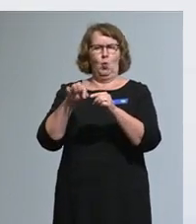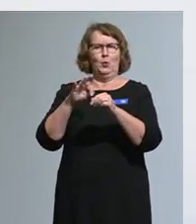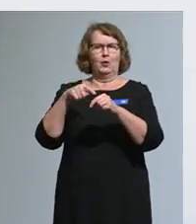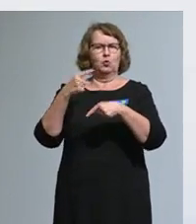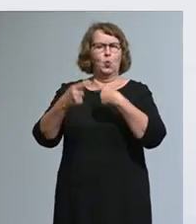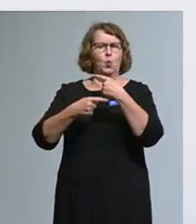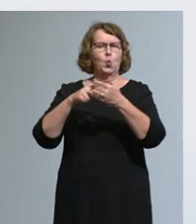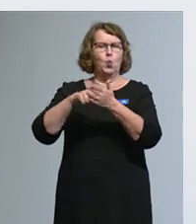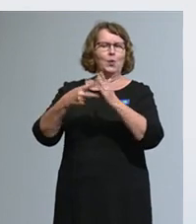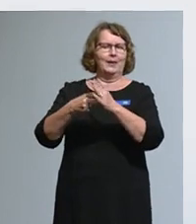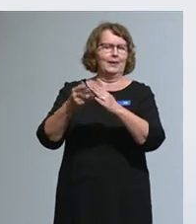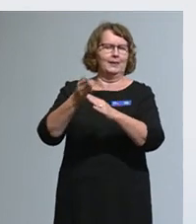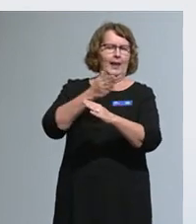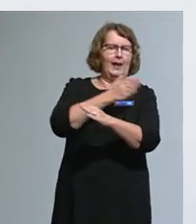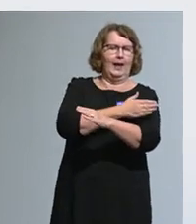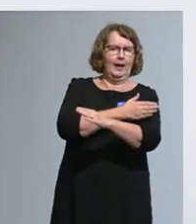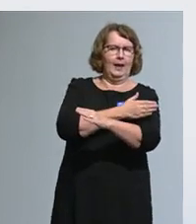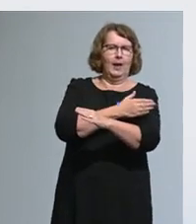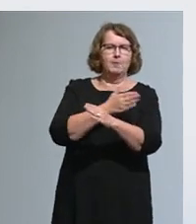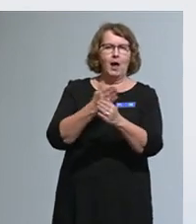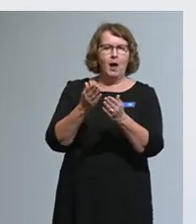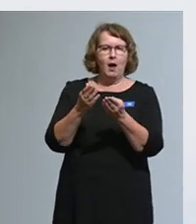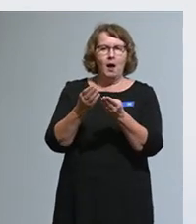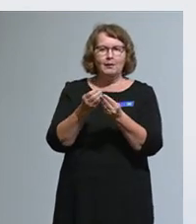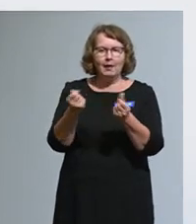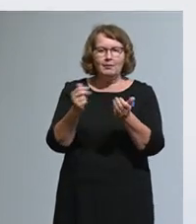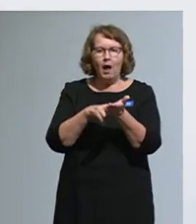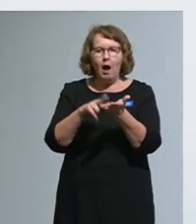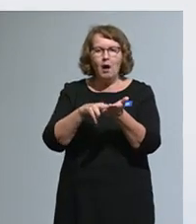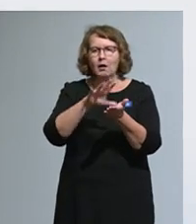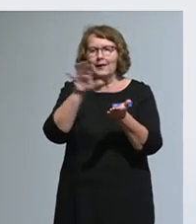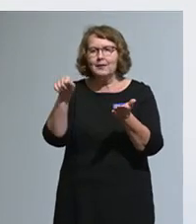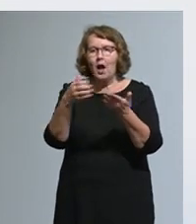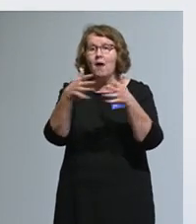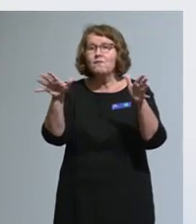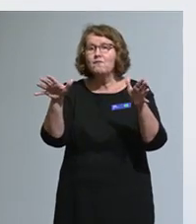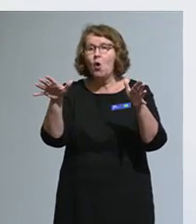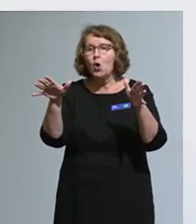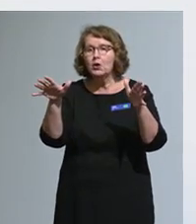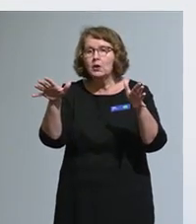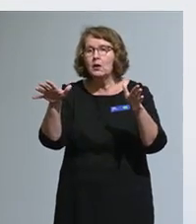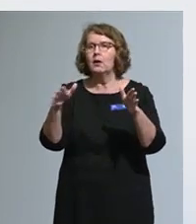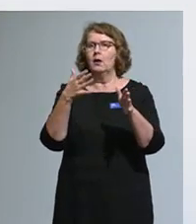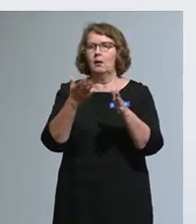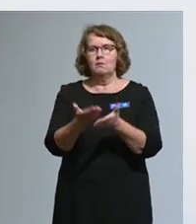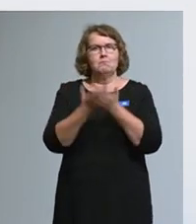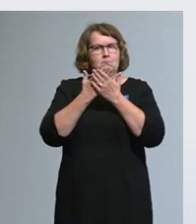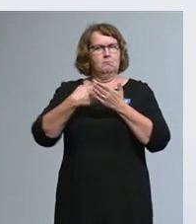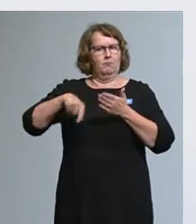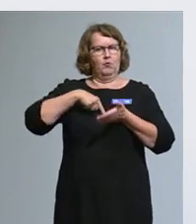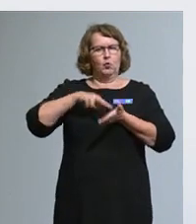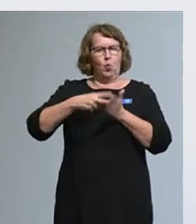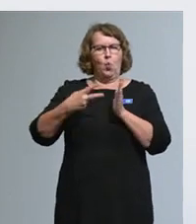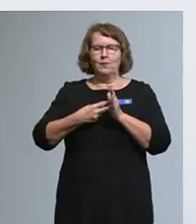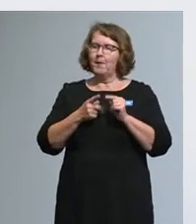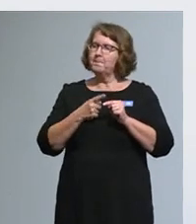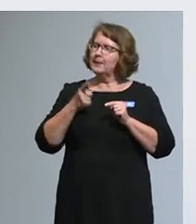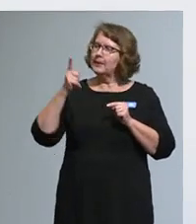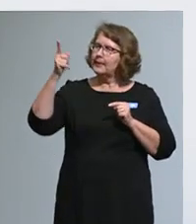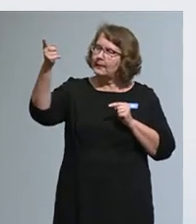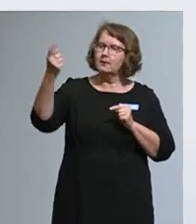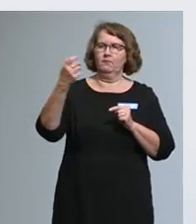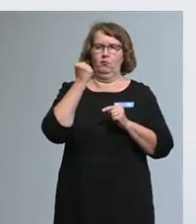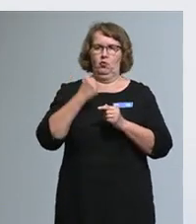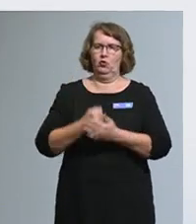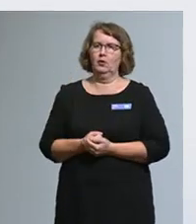siitä, että se kaikki data on mahdollisimman avointa, jotta pystytään pitkäjänteisempään työskentelyyn tässä. Meillä on